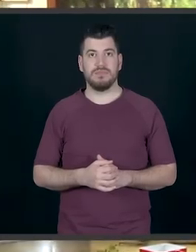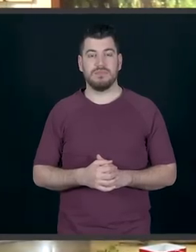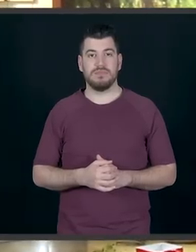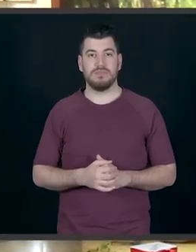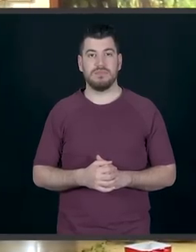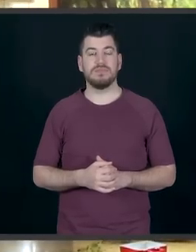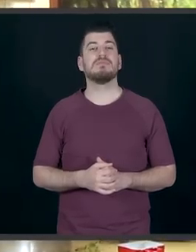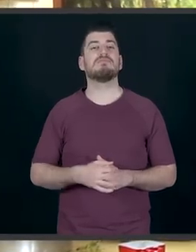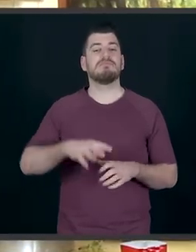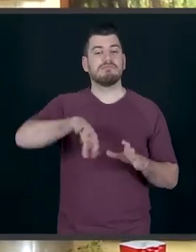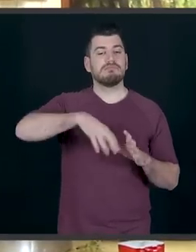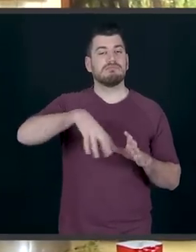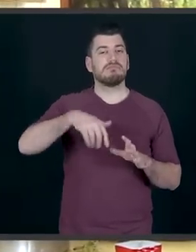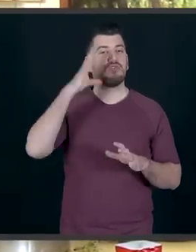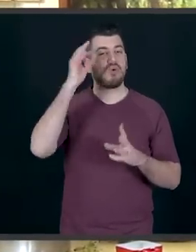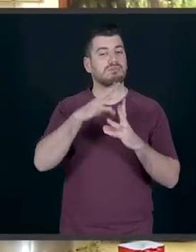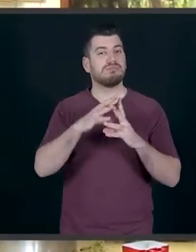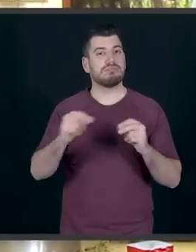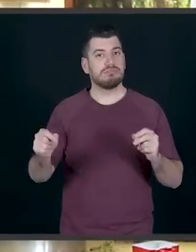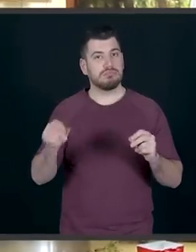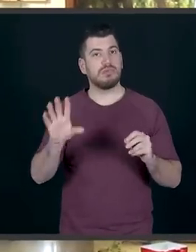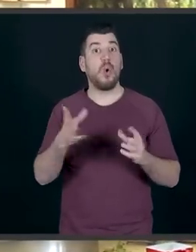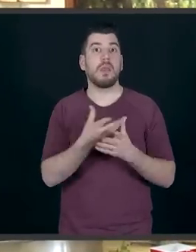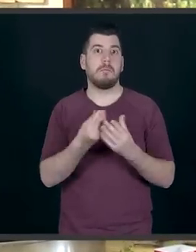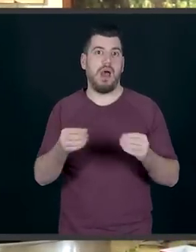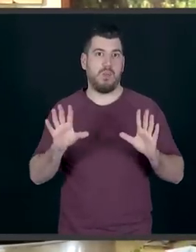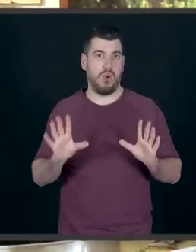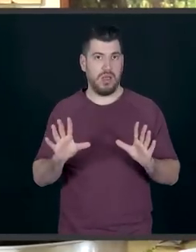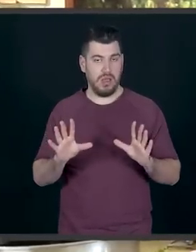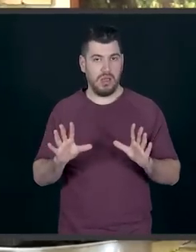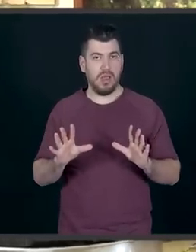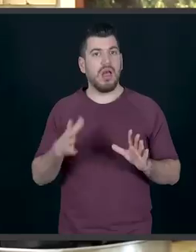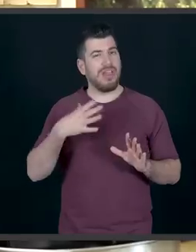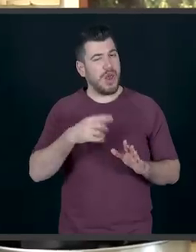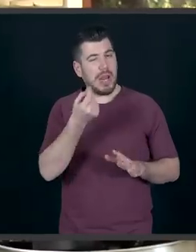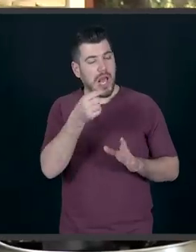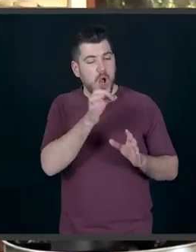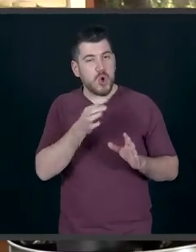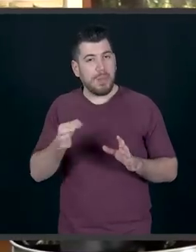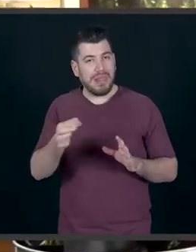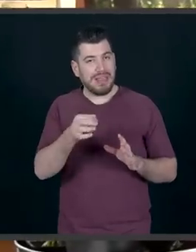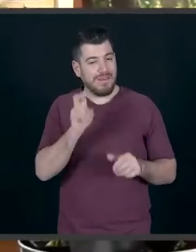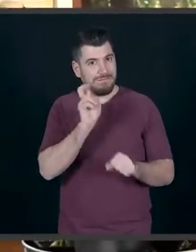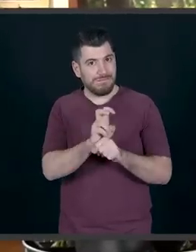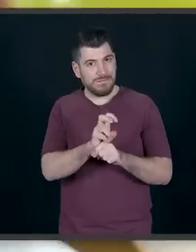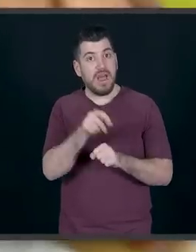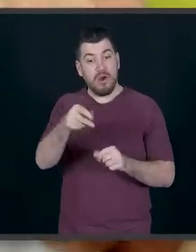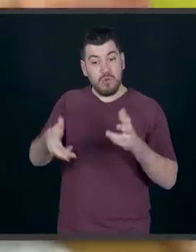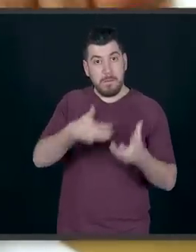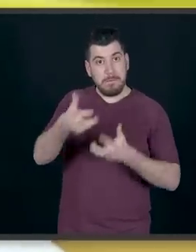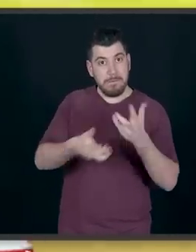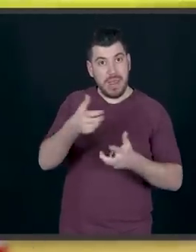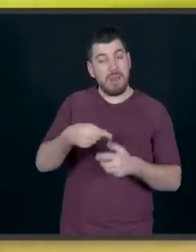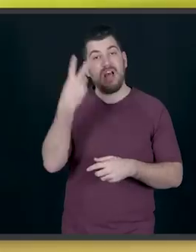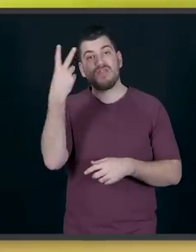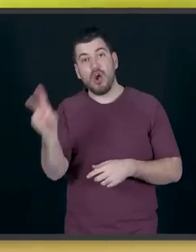Λοιπόν, και χτυπάω μέχρι που να διαλυθεί το σκόρδο τόσο πολύ, όχι η αντζούγια, γιατί η αντζούγια και να έχει κομματάκια εμένα μου αρέσει. Έτσι όπως είναι το μείγμα,